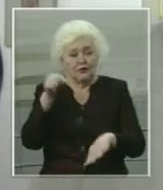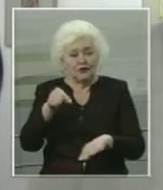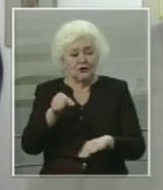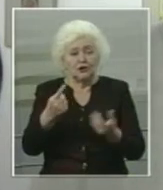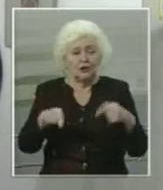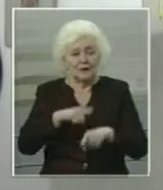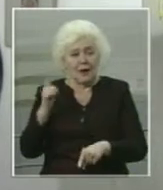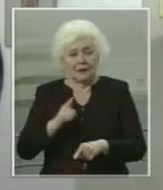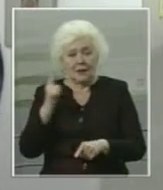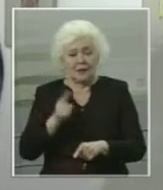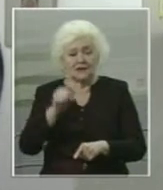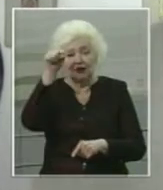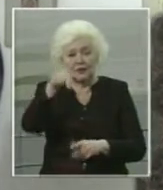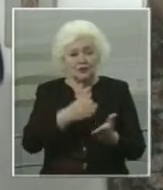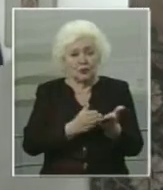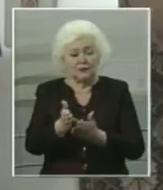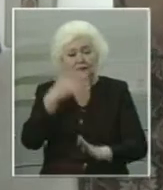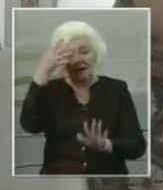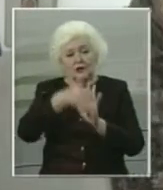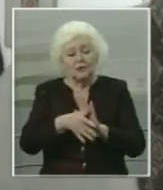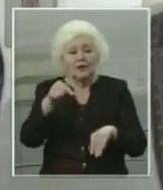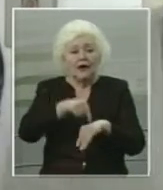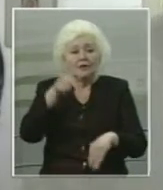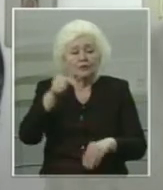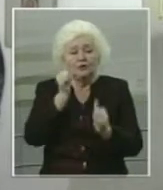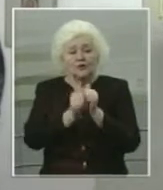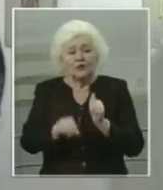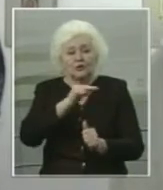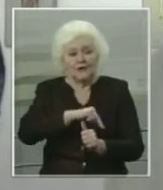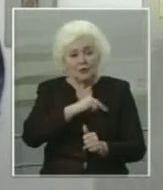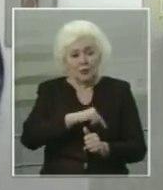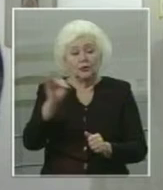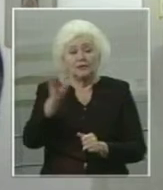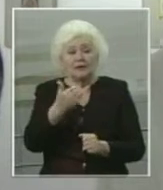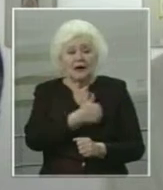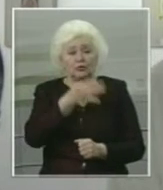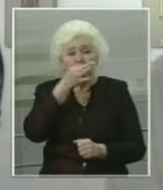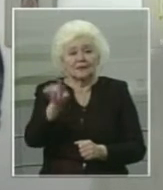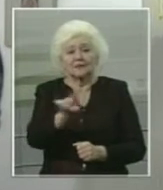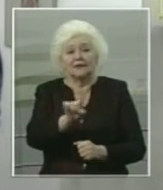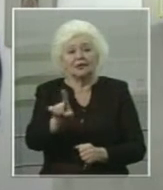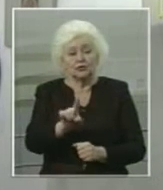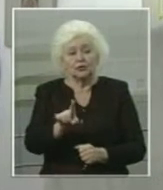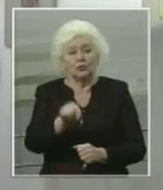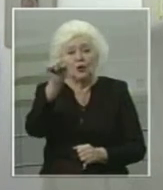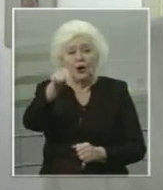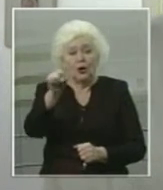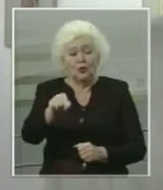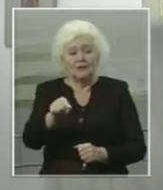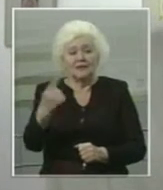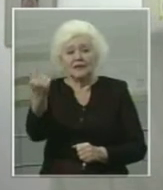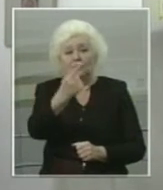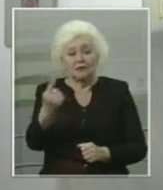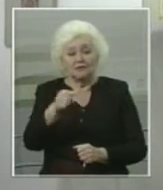як майстра саме в цьому напрямку зрозуміло відчувається в кожній роботі. І я хочу сказати, що ці одні з перших